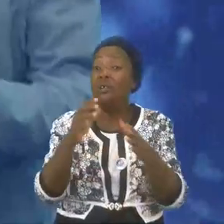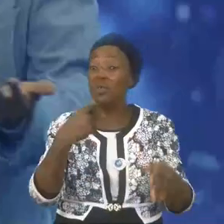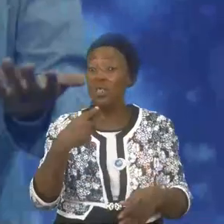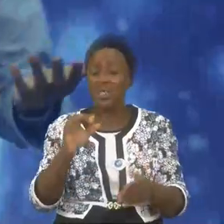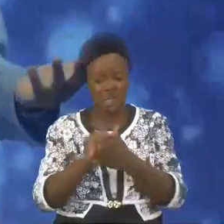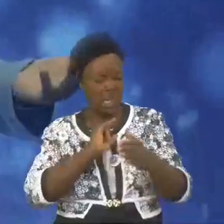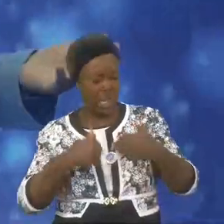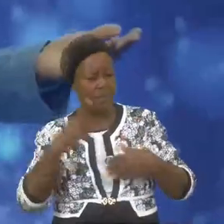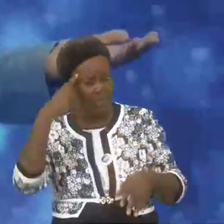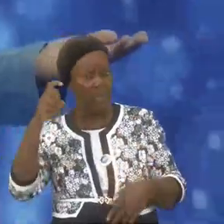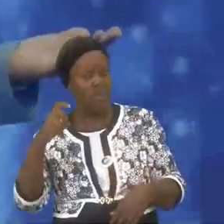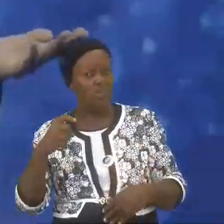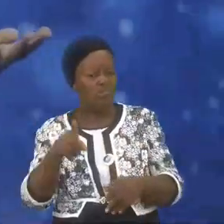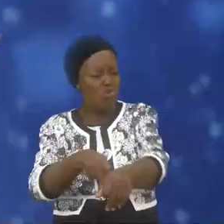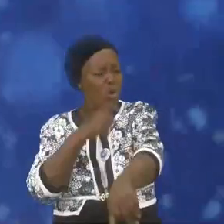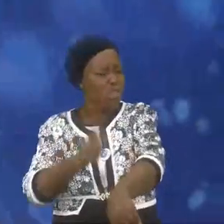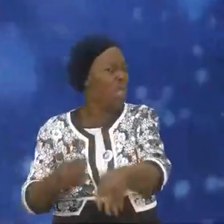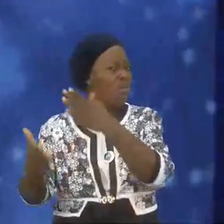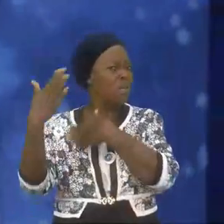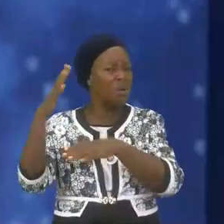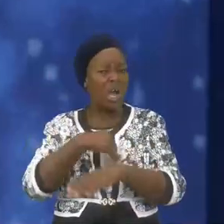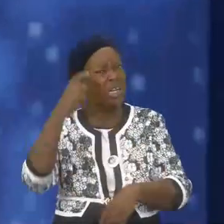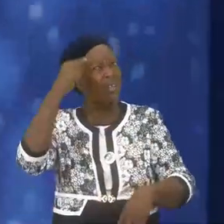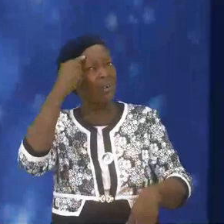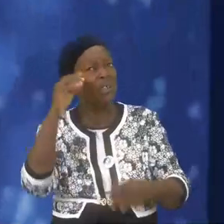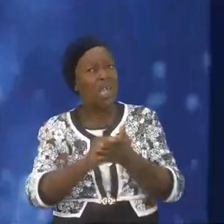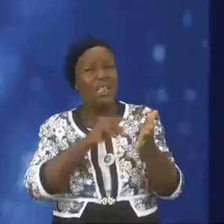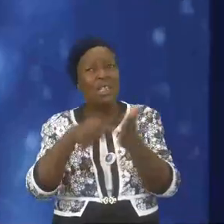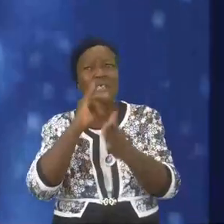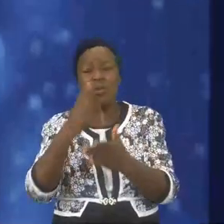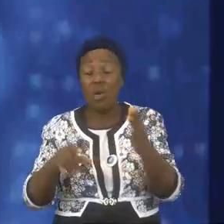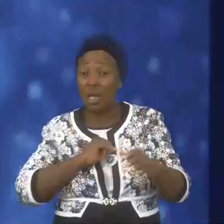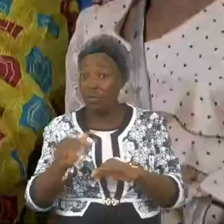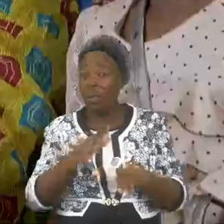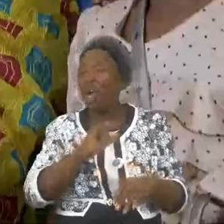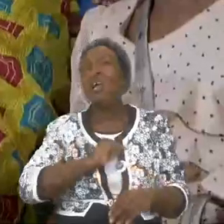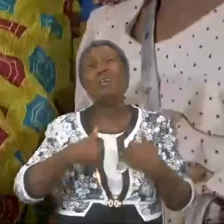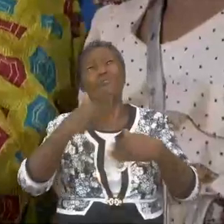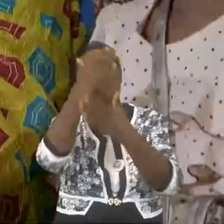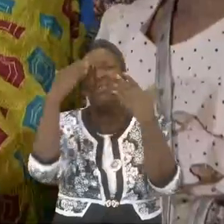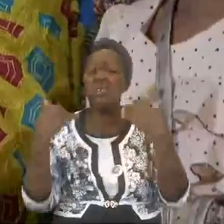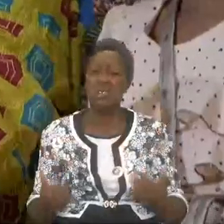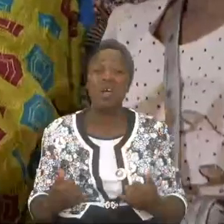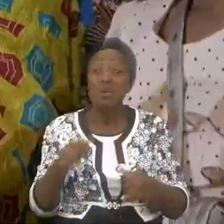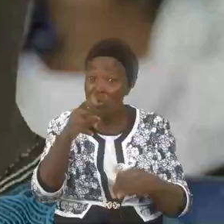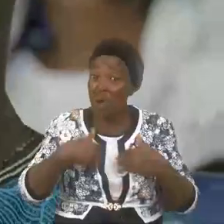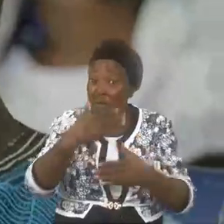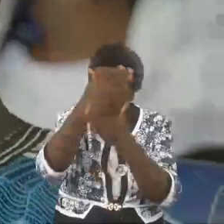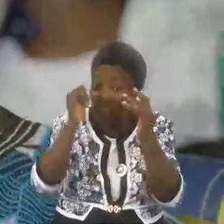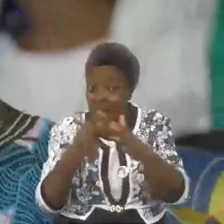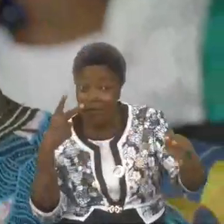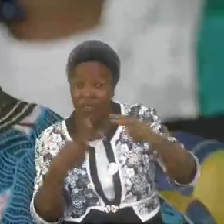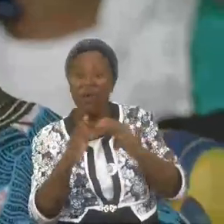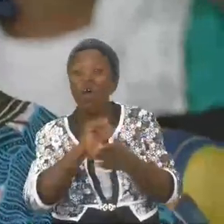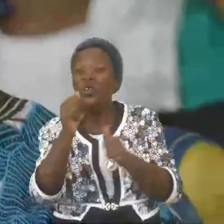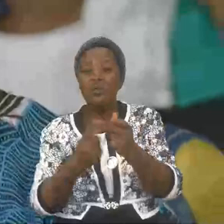Oh, j'avais un rêve il y a longtemps et je pensais que voici ce que je ferai. Oh, j'ai tout oublié. Ta